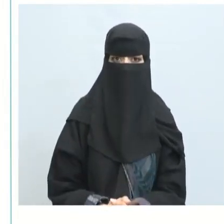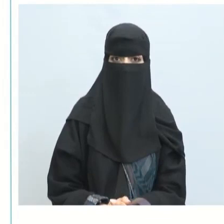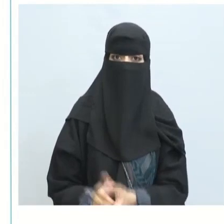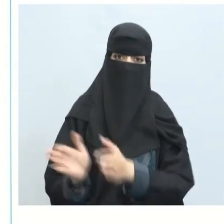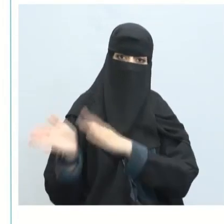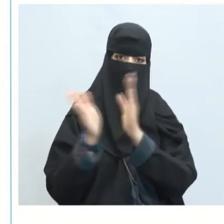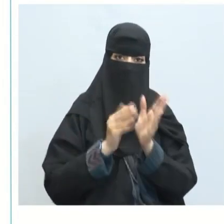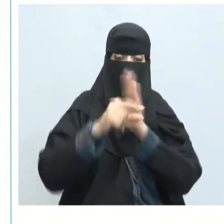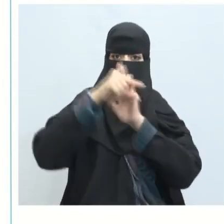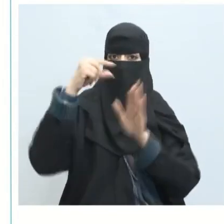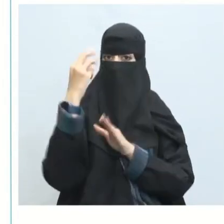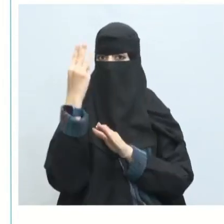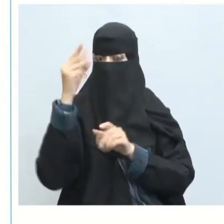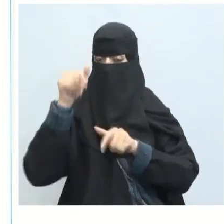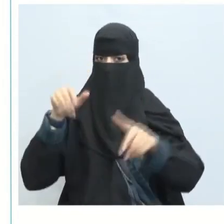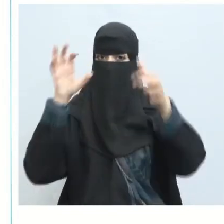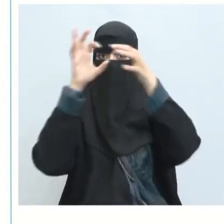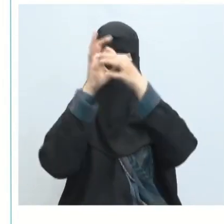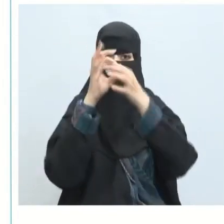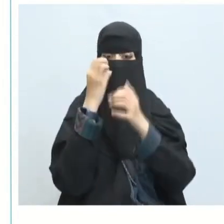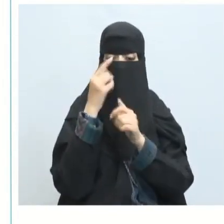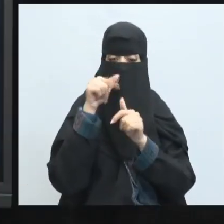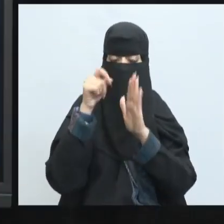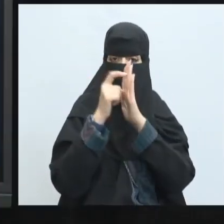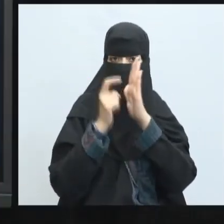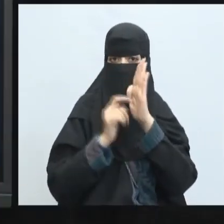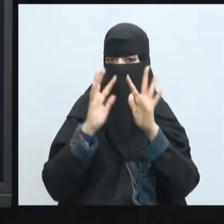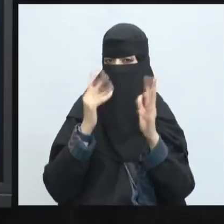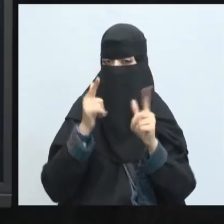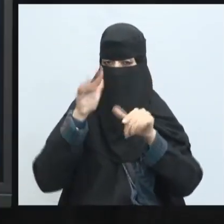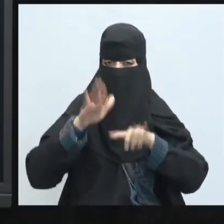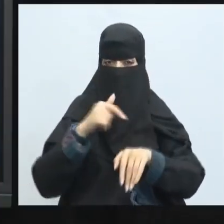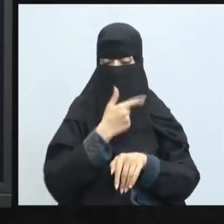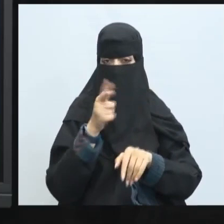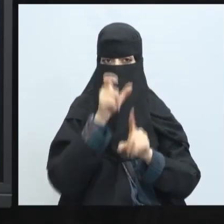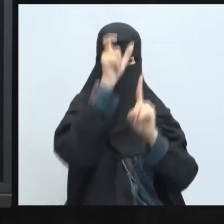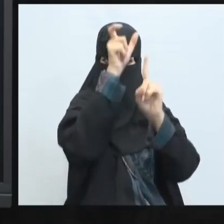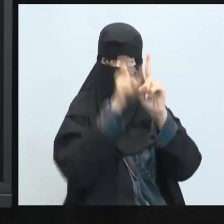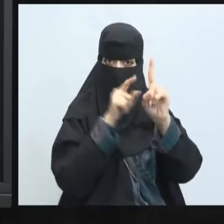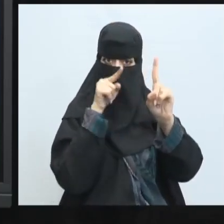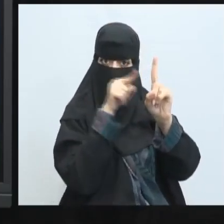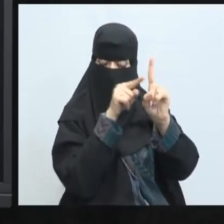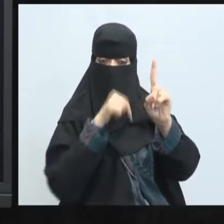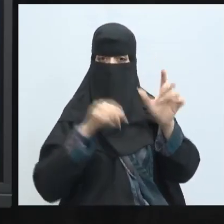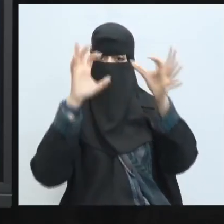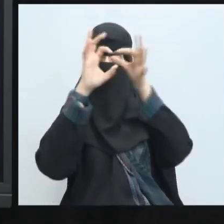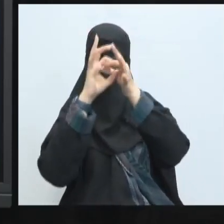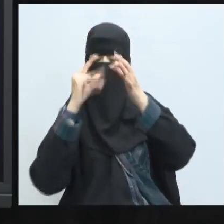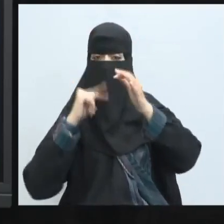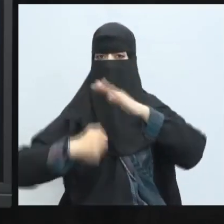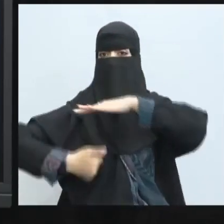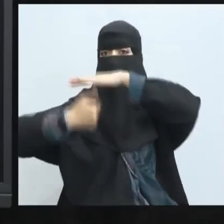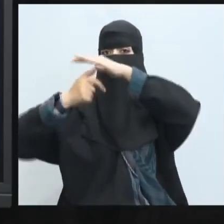الثالث ذكرنا الارتباط التنظيمي ذكرنا كل موظف يرتبط بالموظف الذي او رئيسه المباشر وذكرنا